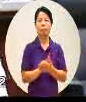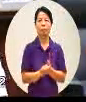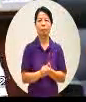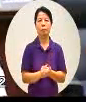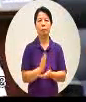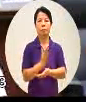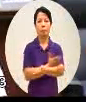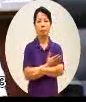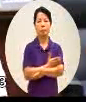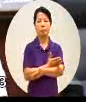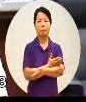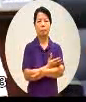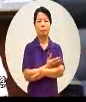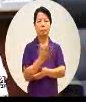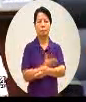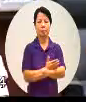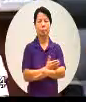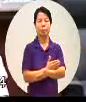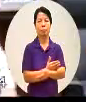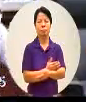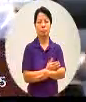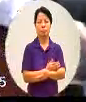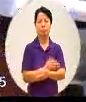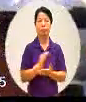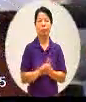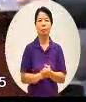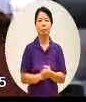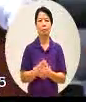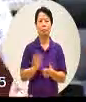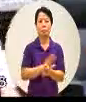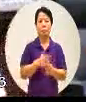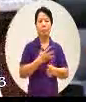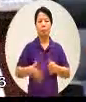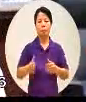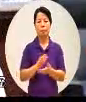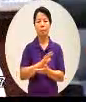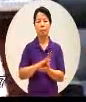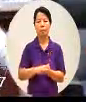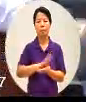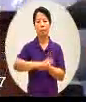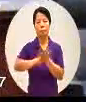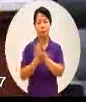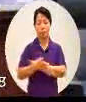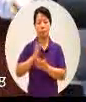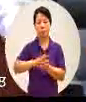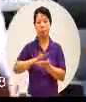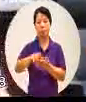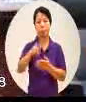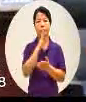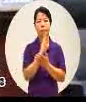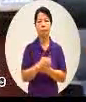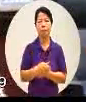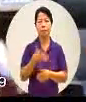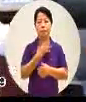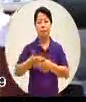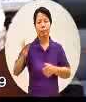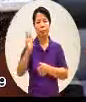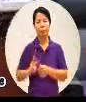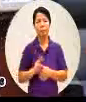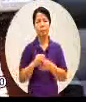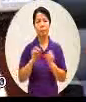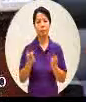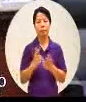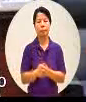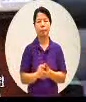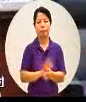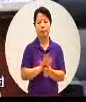电管的垃圾水啊炸开。那其实爱河的水会变干净是怎样？它是海水啦，它不是真的爱河